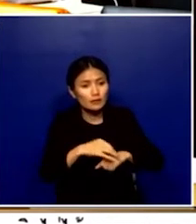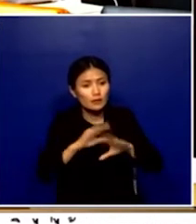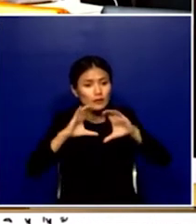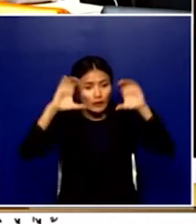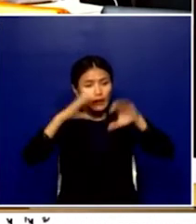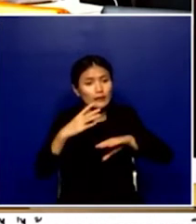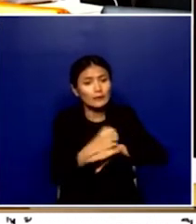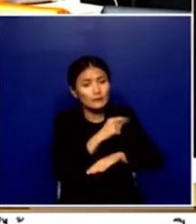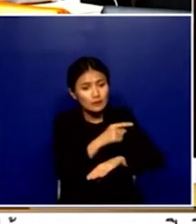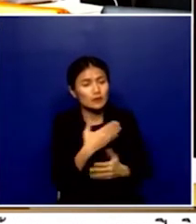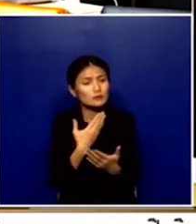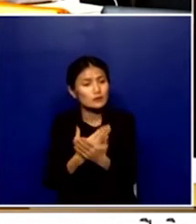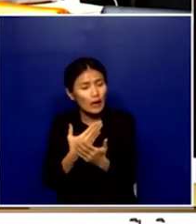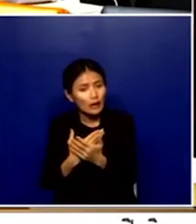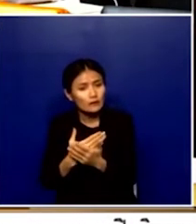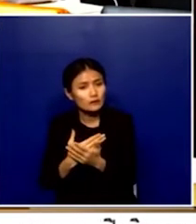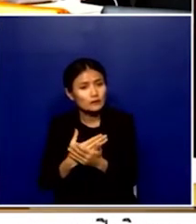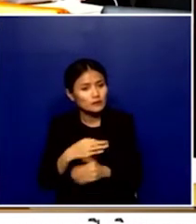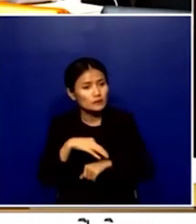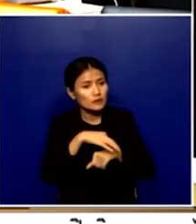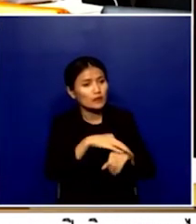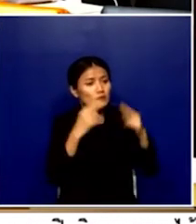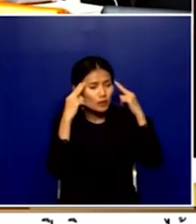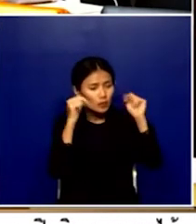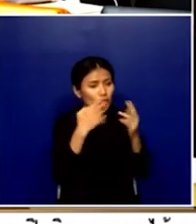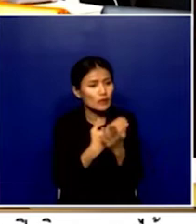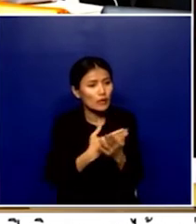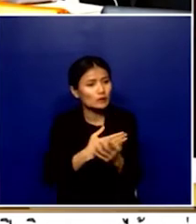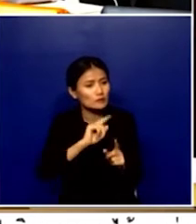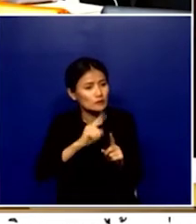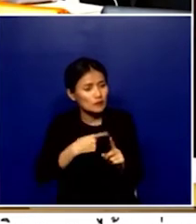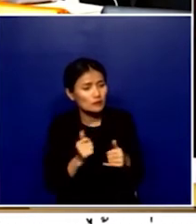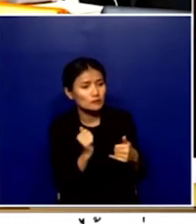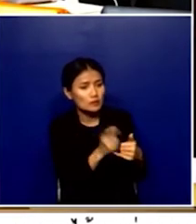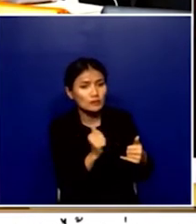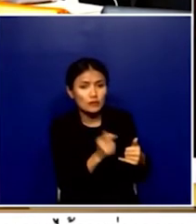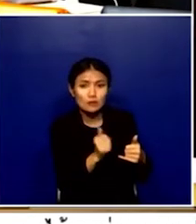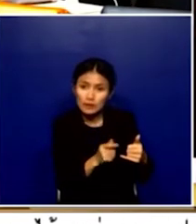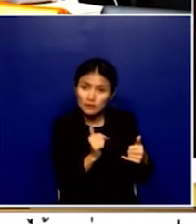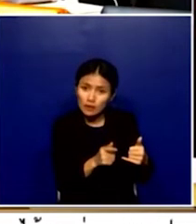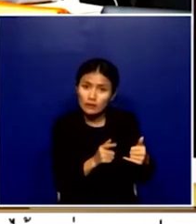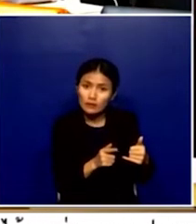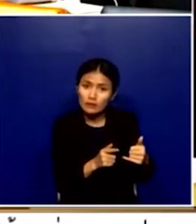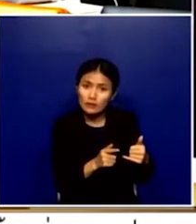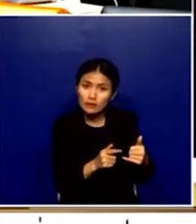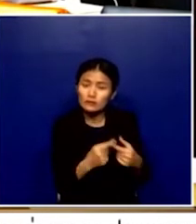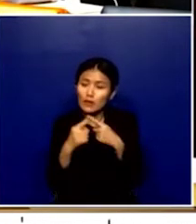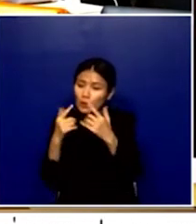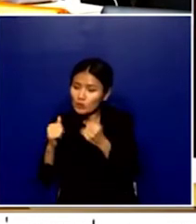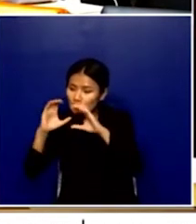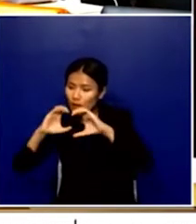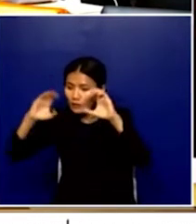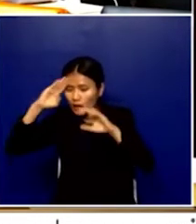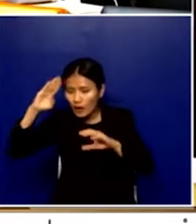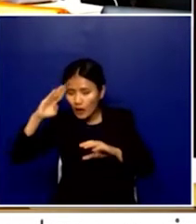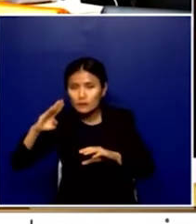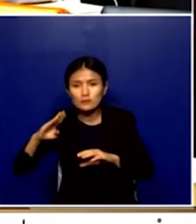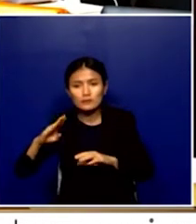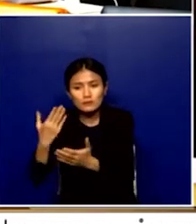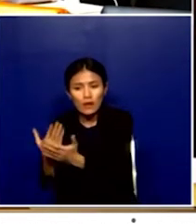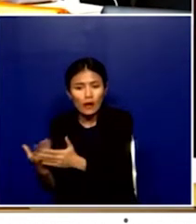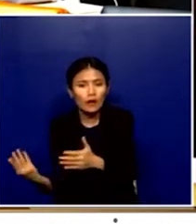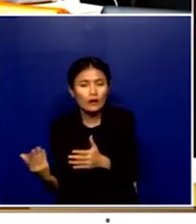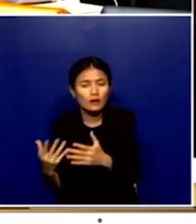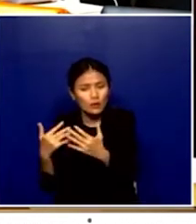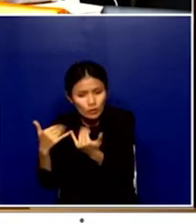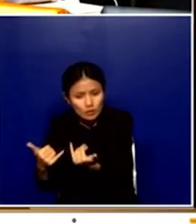ท่ได้รบเงินในตำแหน่งนายกรัฐมนตรีจาก ปลัดนายกรัฐมนตรีเพราฉันผลประโ cerealต ที่ท่